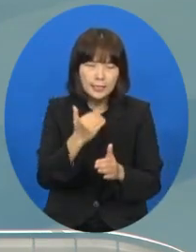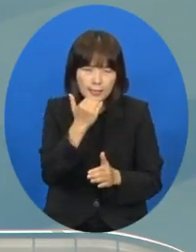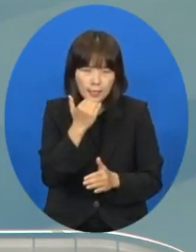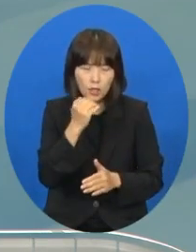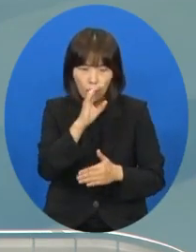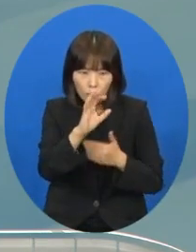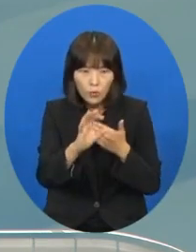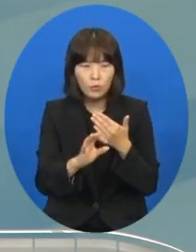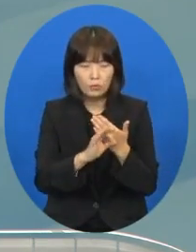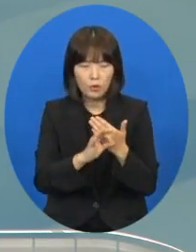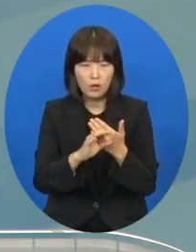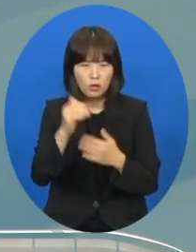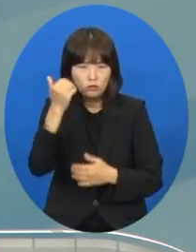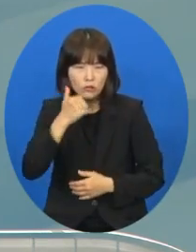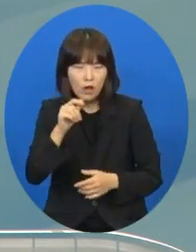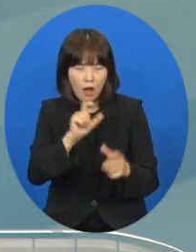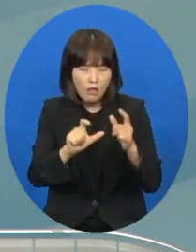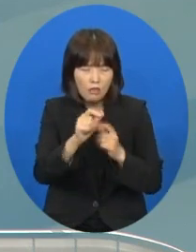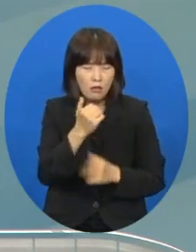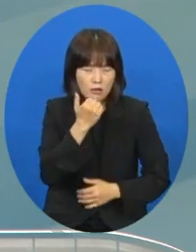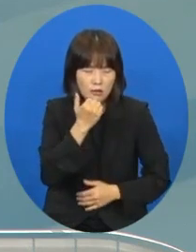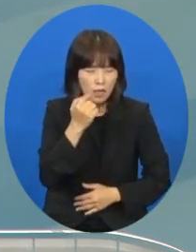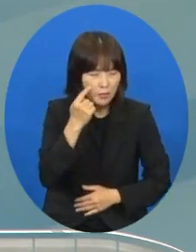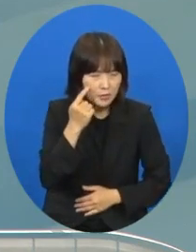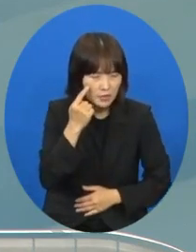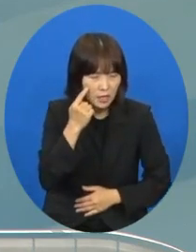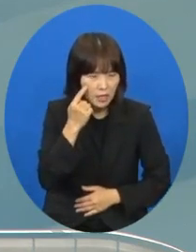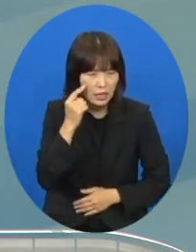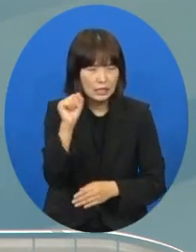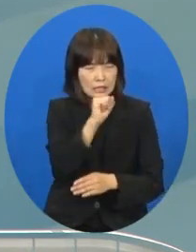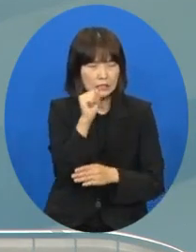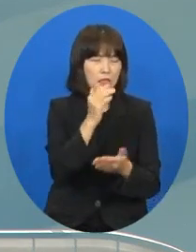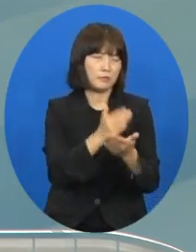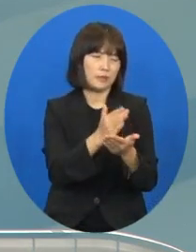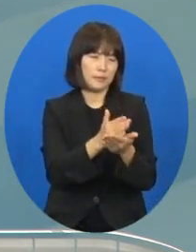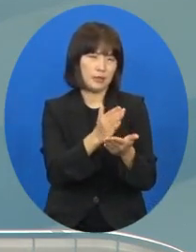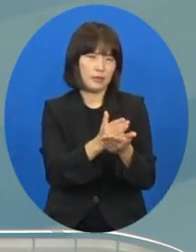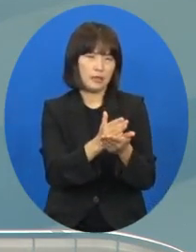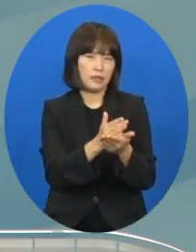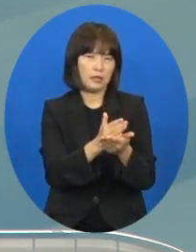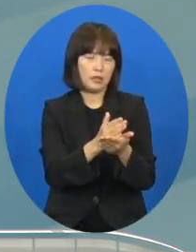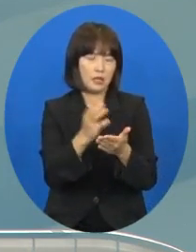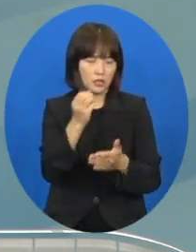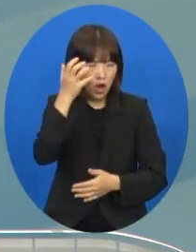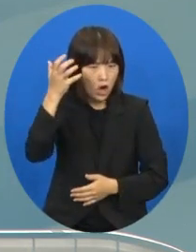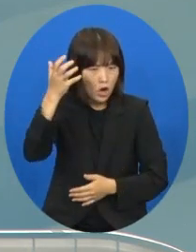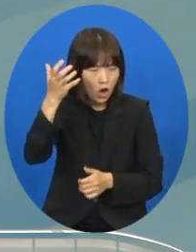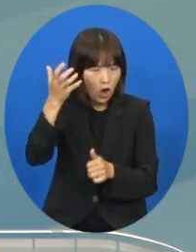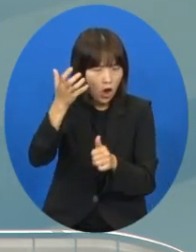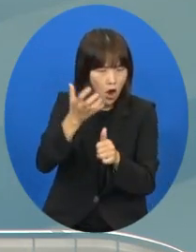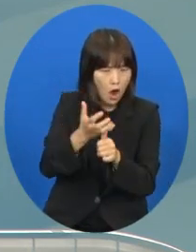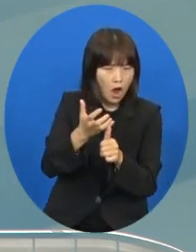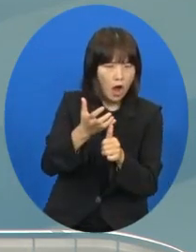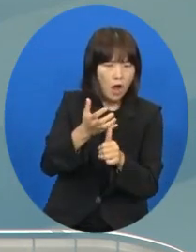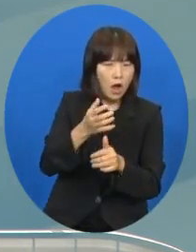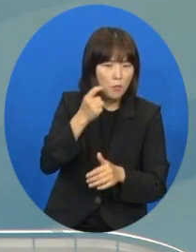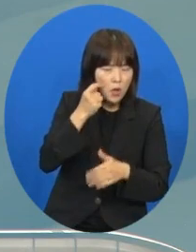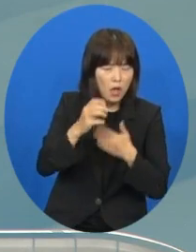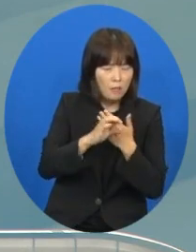누군가가 우리 더 기다립시다. 흔들리지 마세요. 우리 성령 안 받으면 아무것도